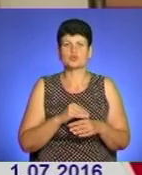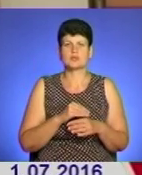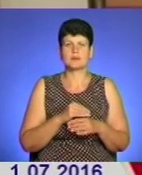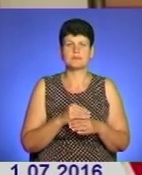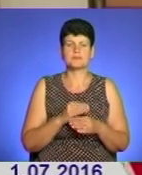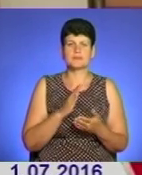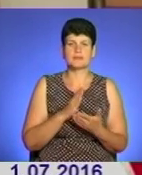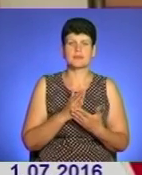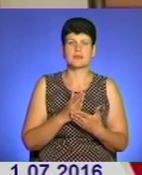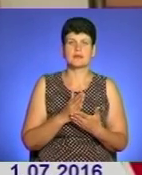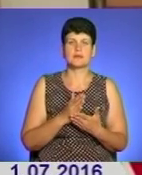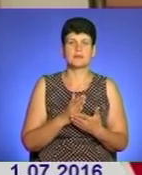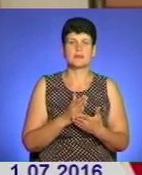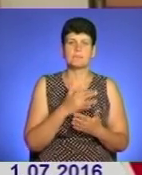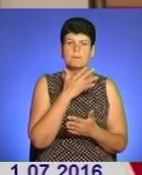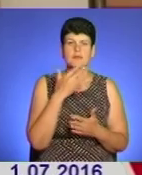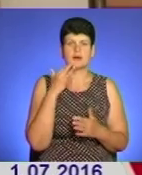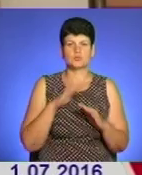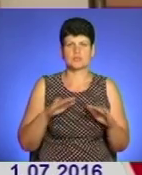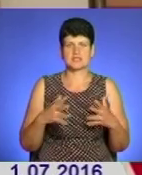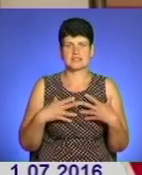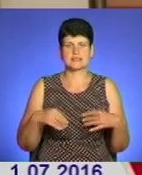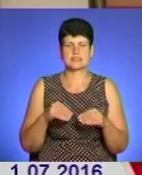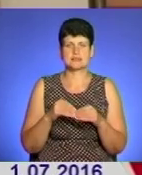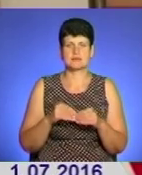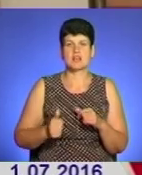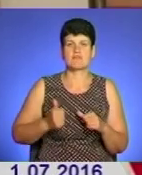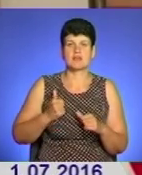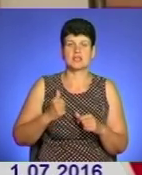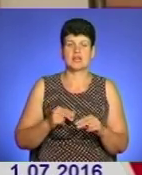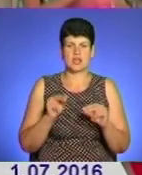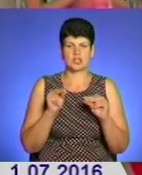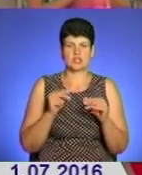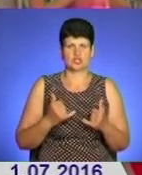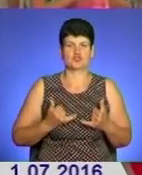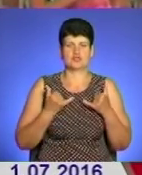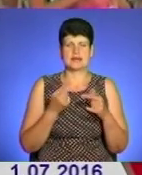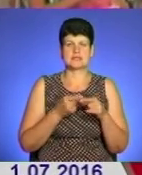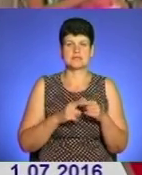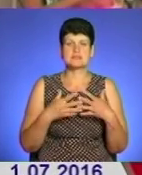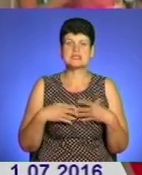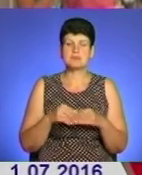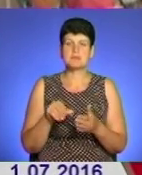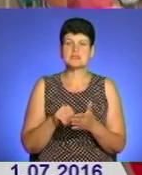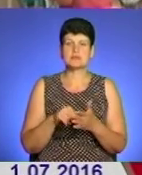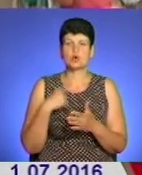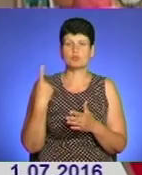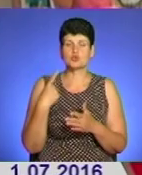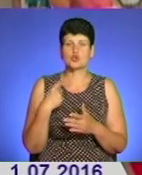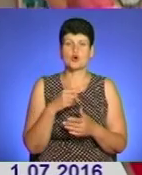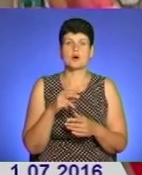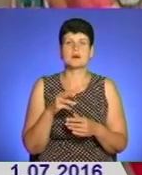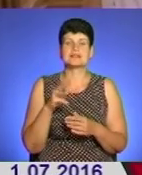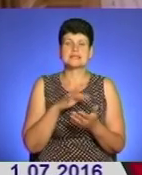іде, діти йдуть з багатодітних сімей. Хвала і честь таким сім'ям. Представники Тернопільського обласного